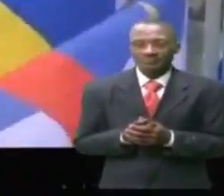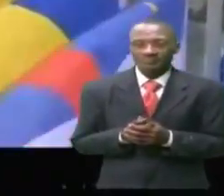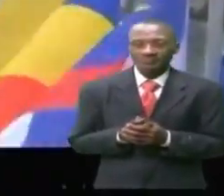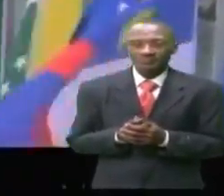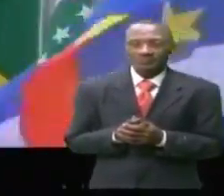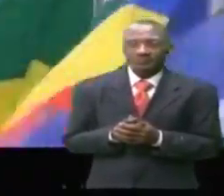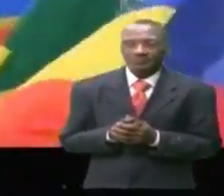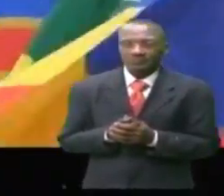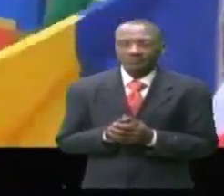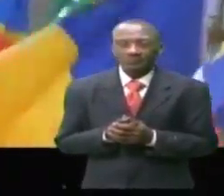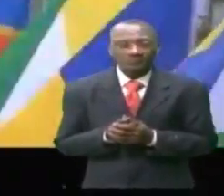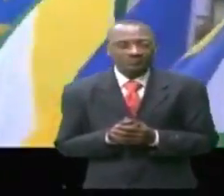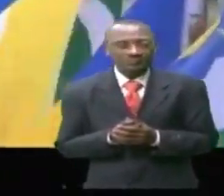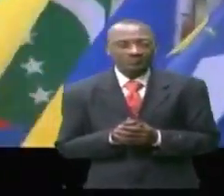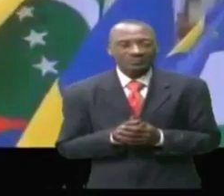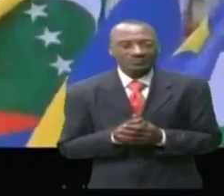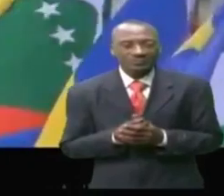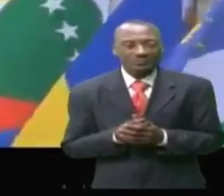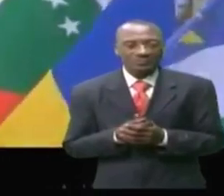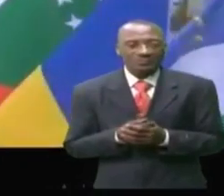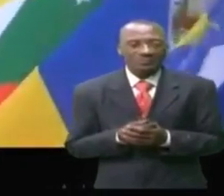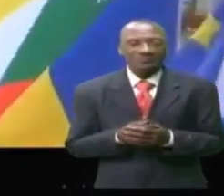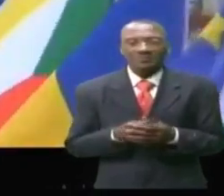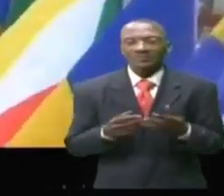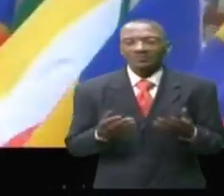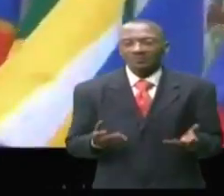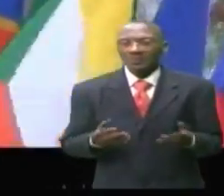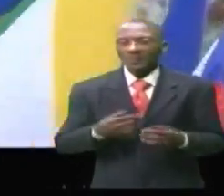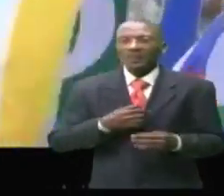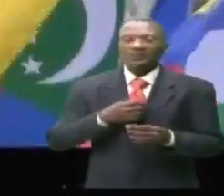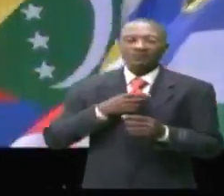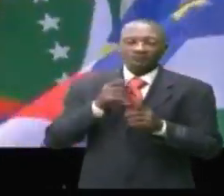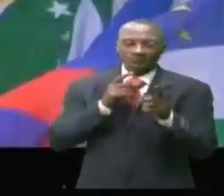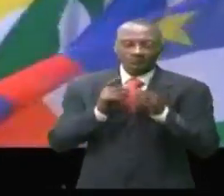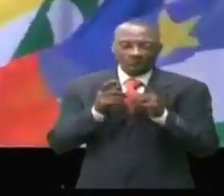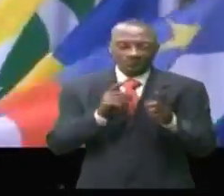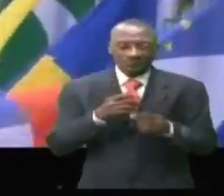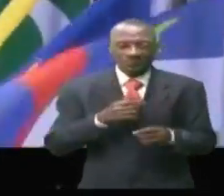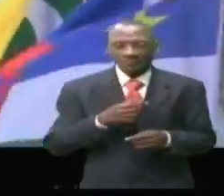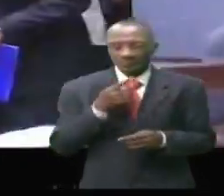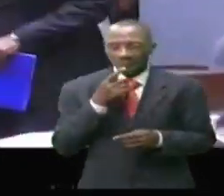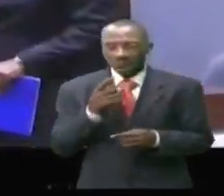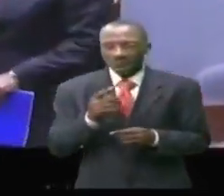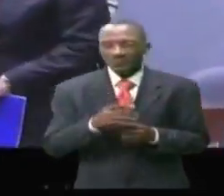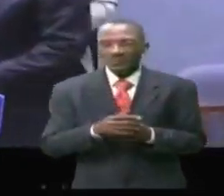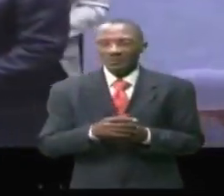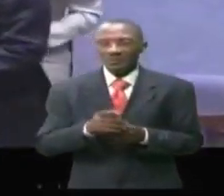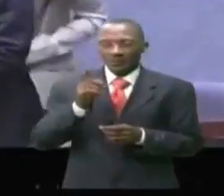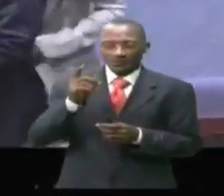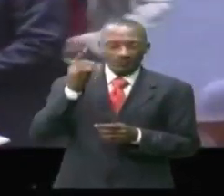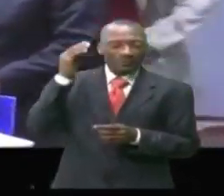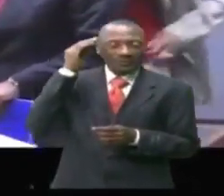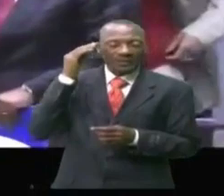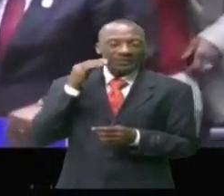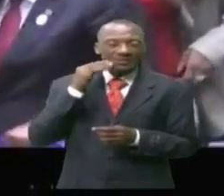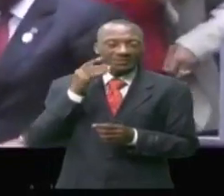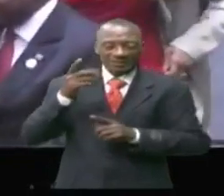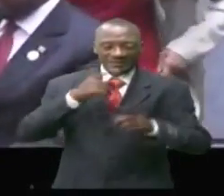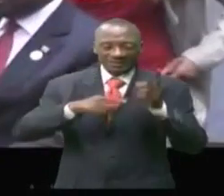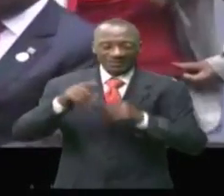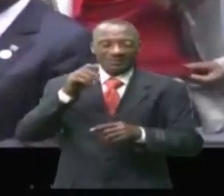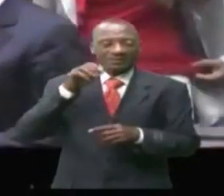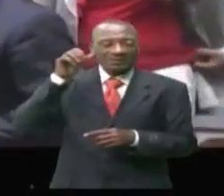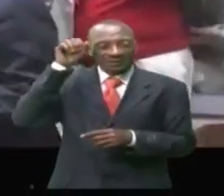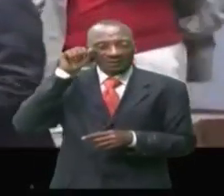Les États membres de l'EAC se sont réunis pour évaluer les opérations des forces de sécurité de cette organisation engagée à